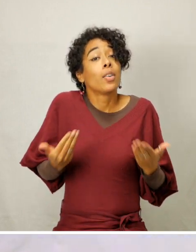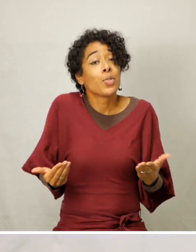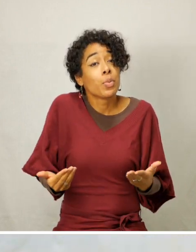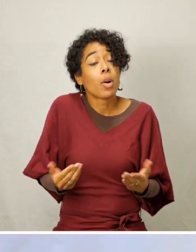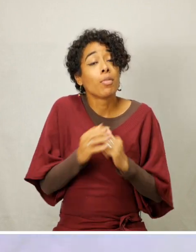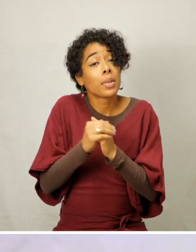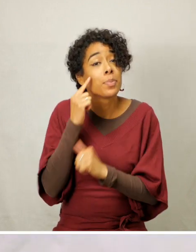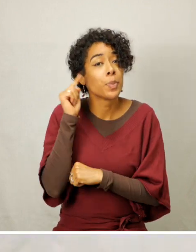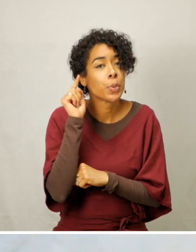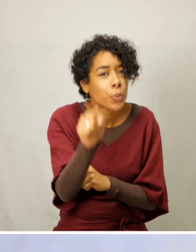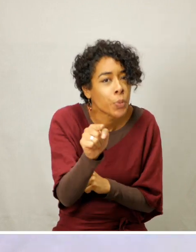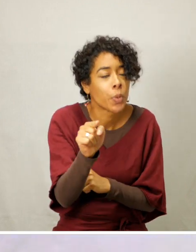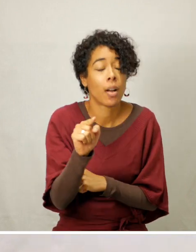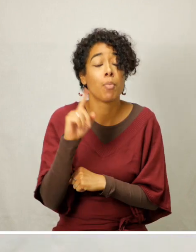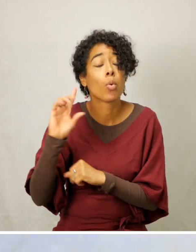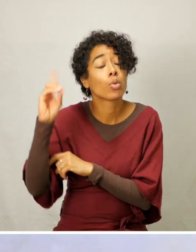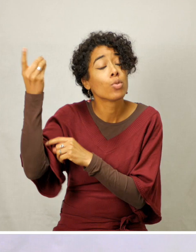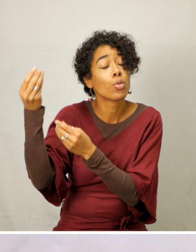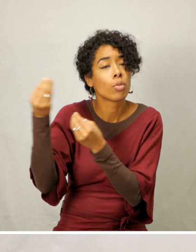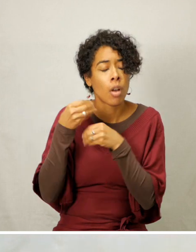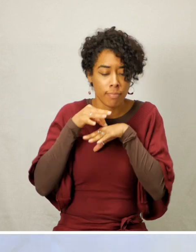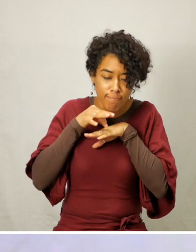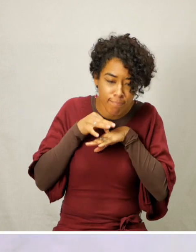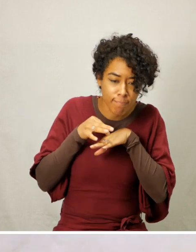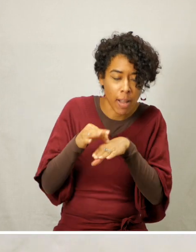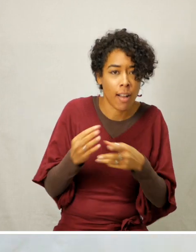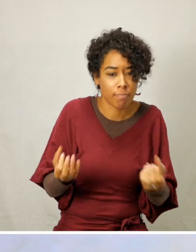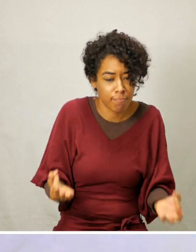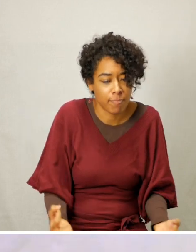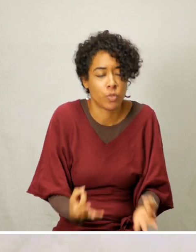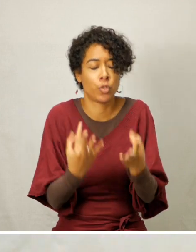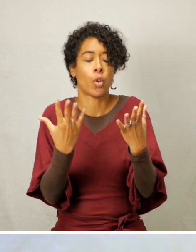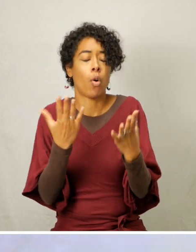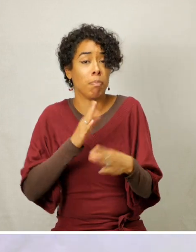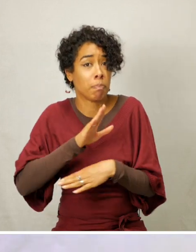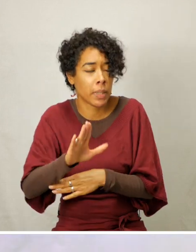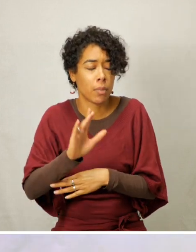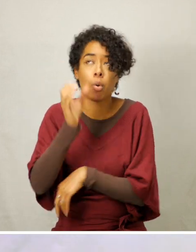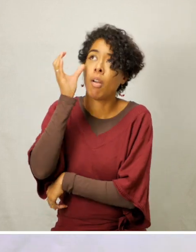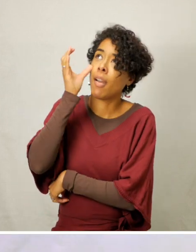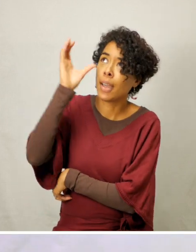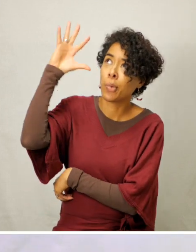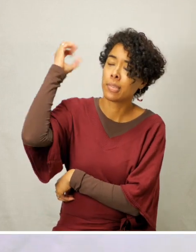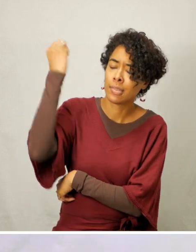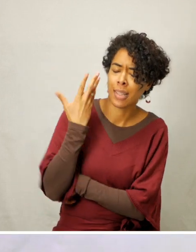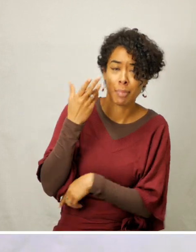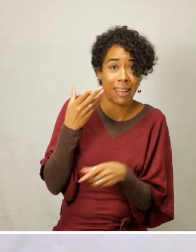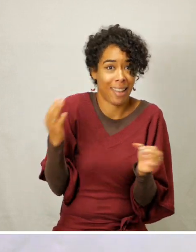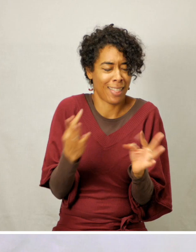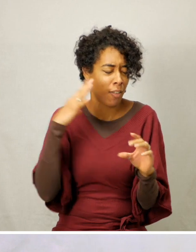afin que le Seigneur nous conduise à vivre ces temps d'écoute du Saint-Esprit et ces temps de victoire par la